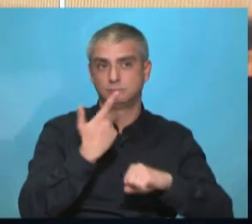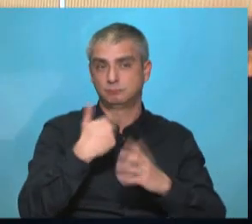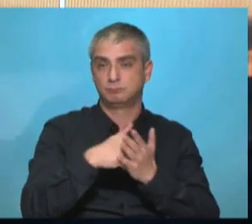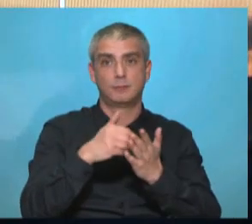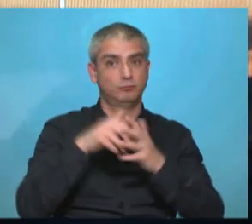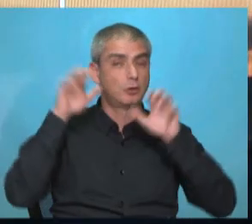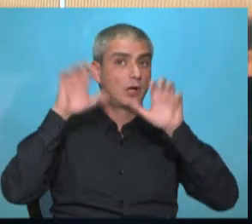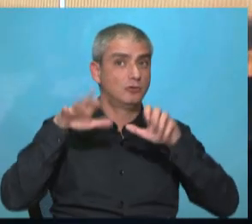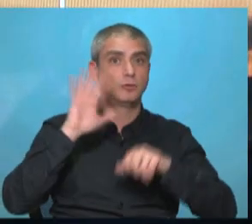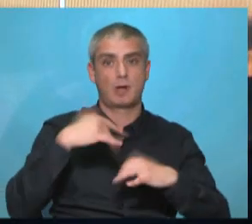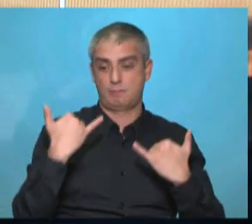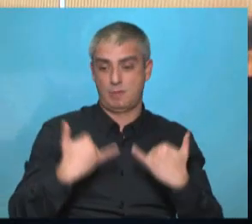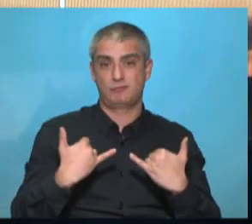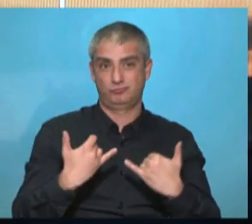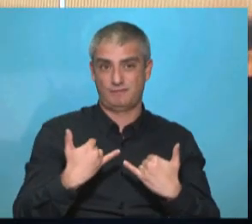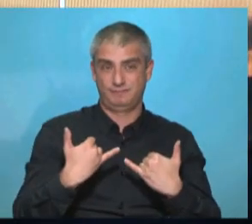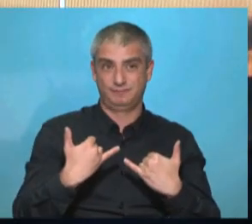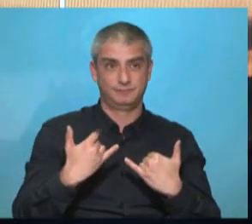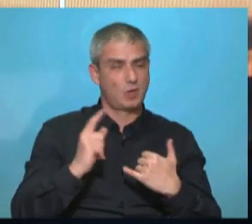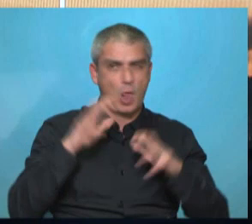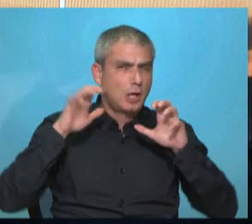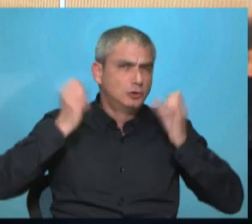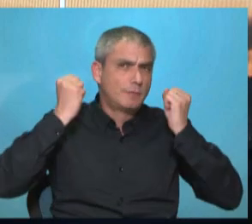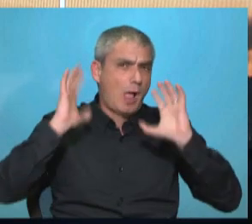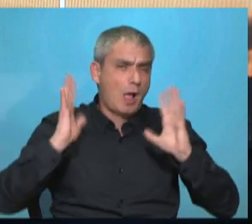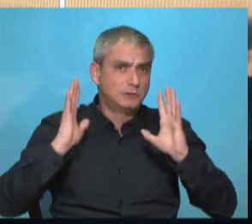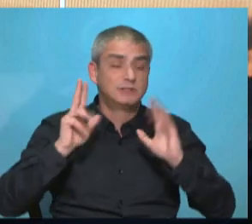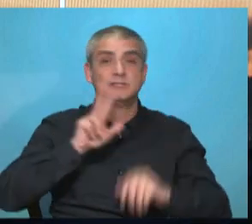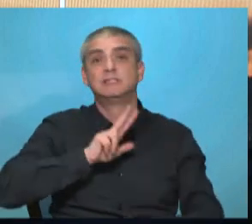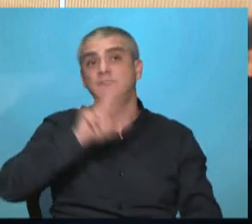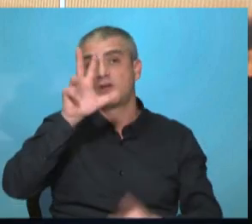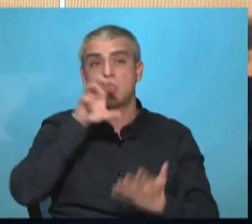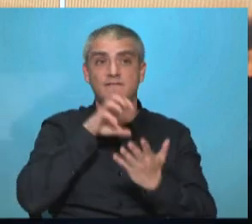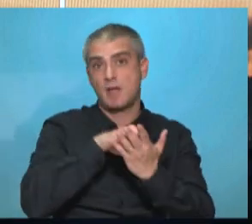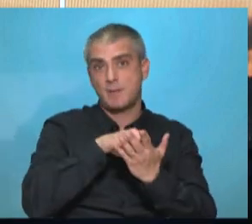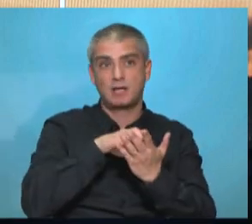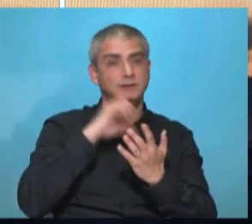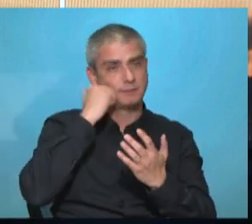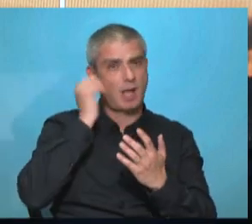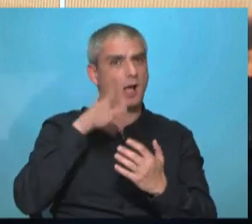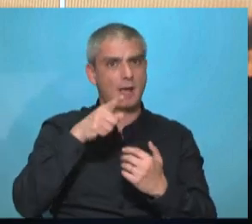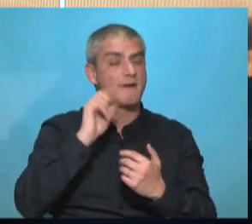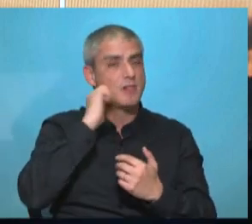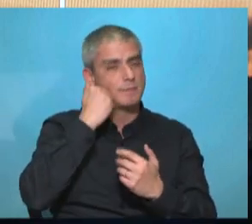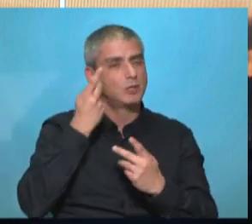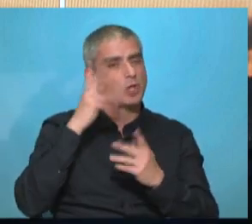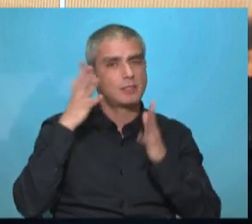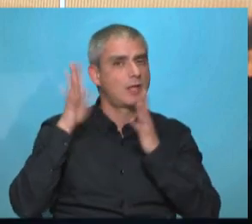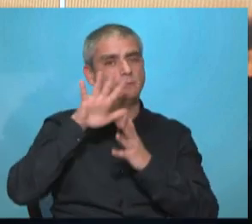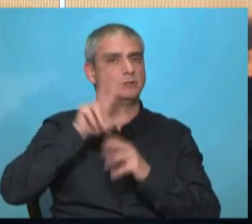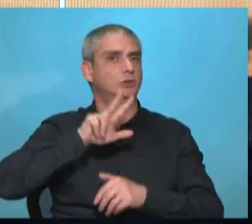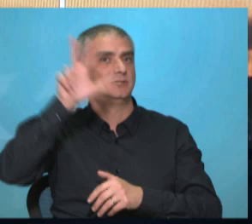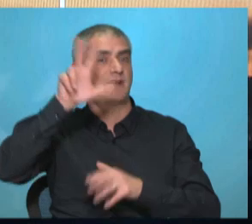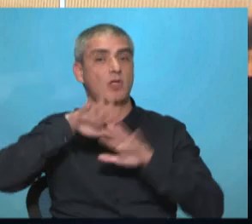לרדת גשם גם בשעה הזאת, לא גשם חזק מדי, בצפון הארץ ובמרכזה, מחר גם כן, אבל מחר זה יתמקד בעיקר בצפון